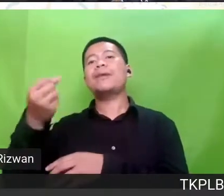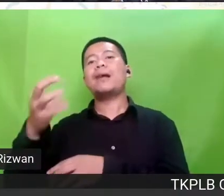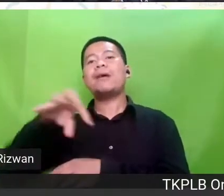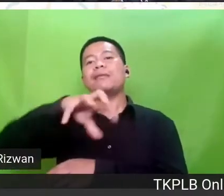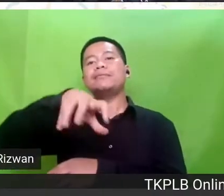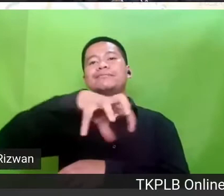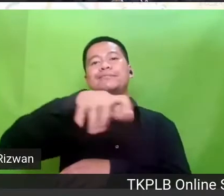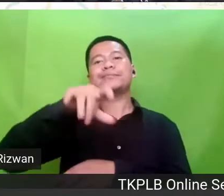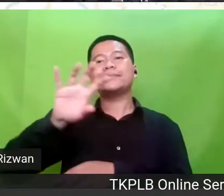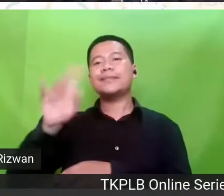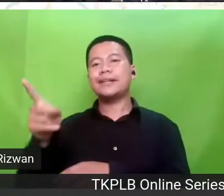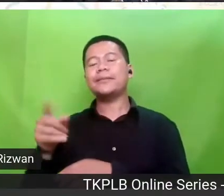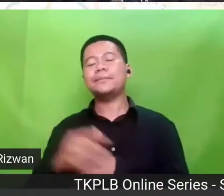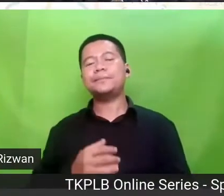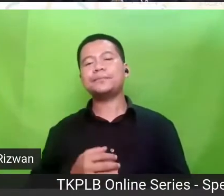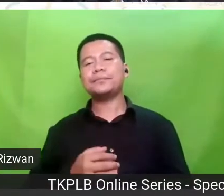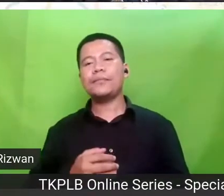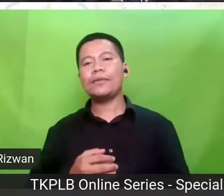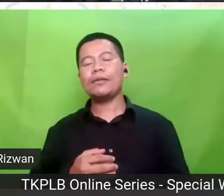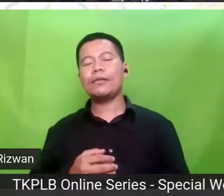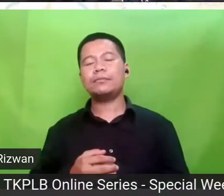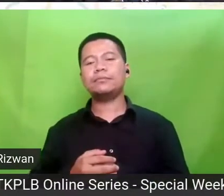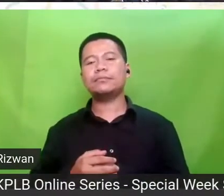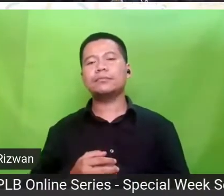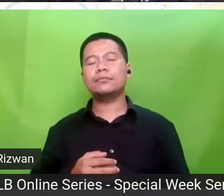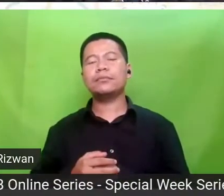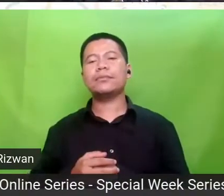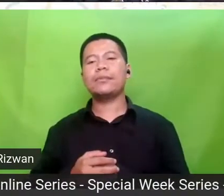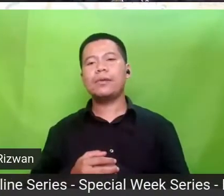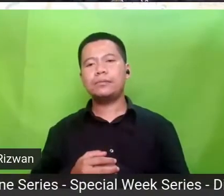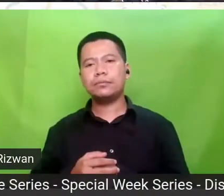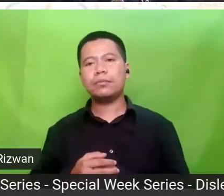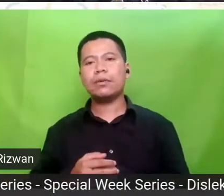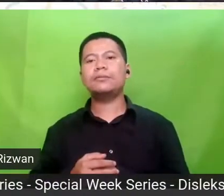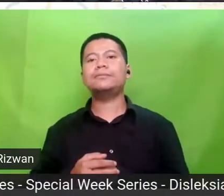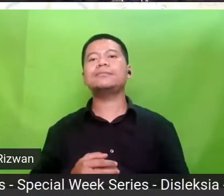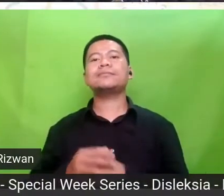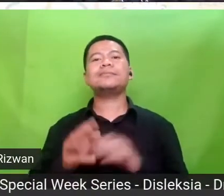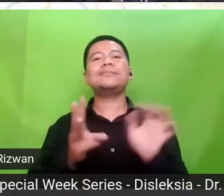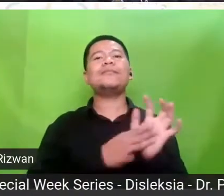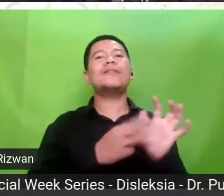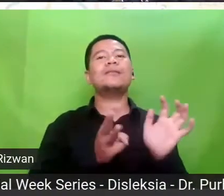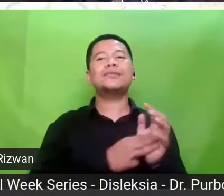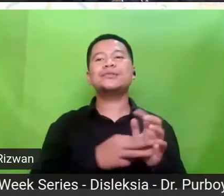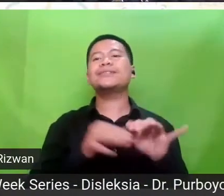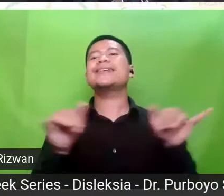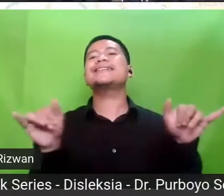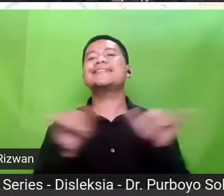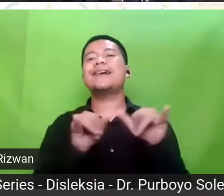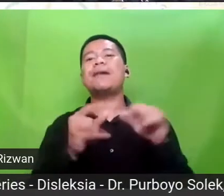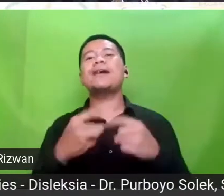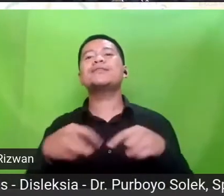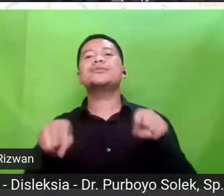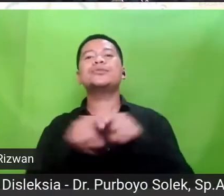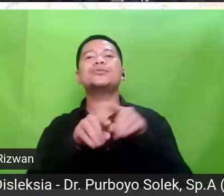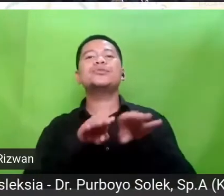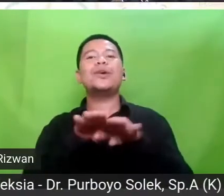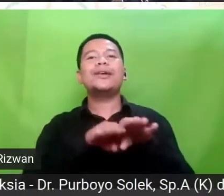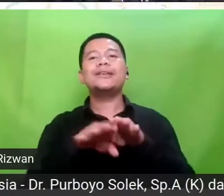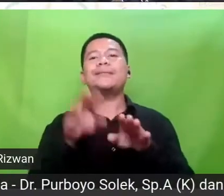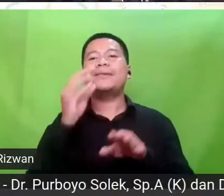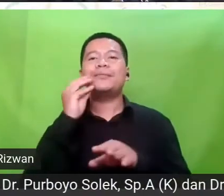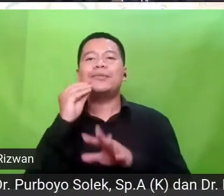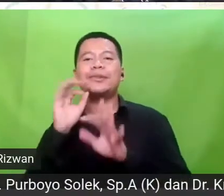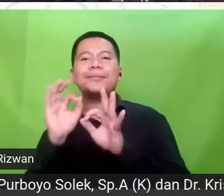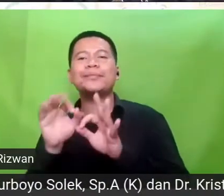perkembangan. Dan sama dengan milestone-nya, sesuai dengan umurnya. Nah, itu normal